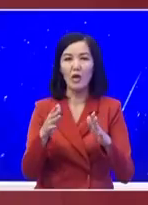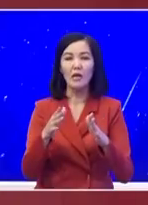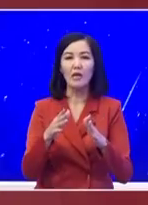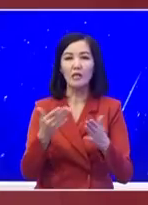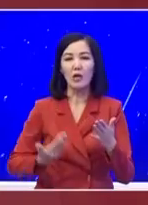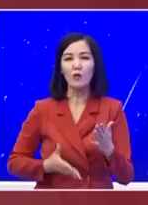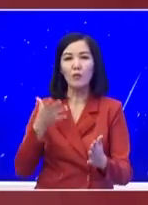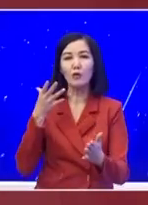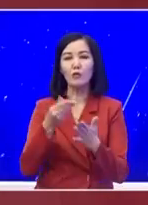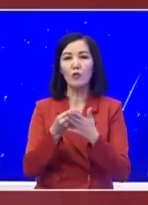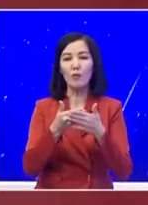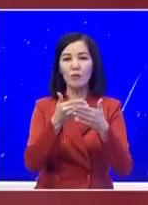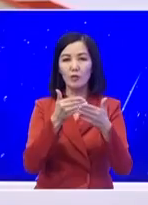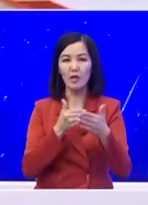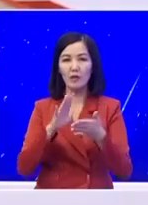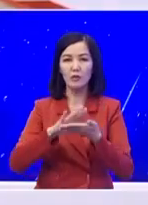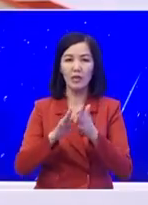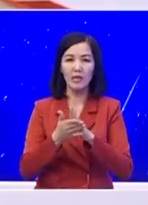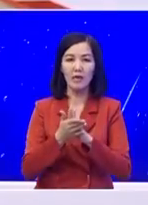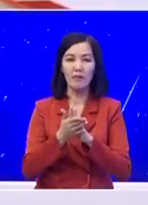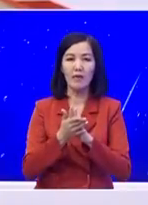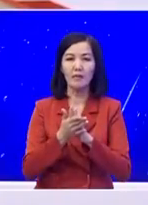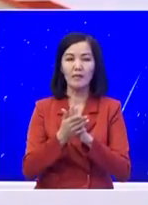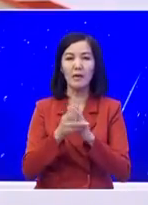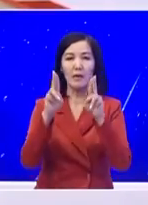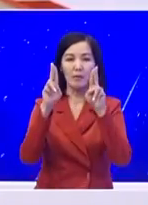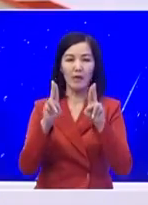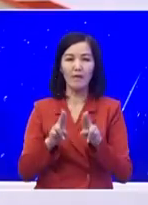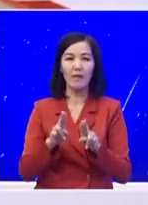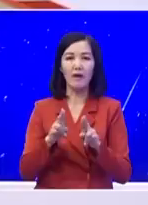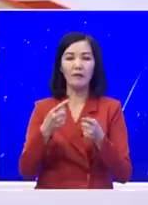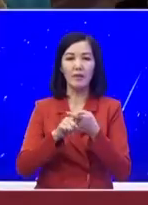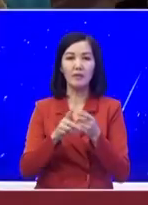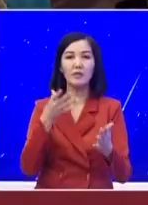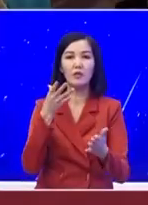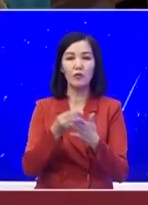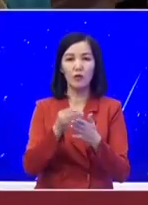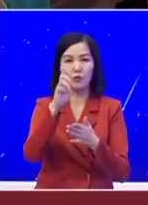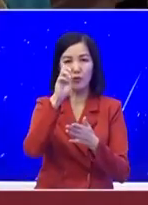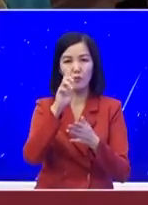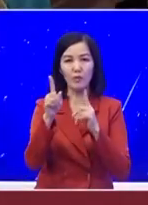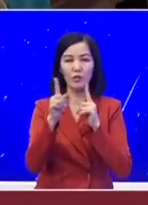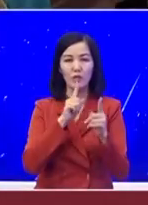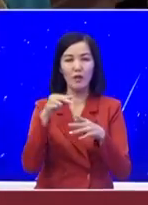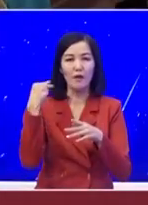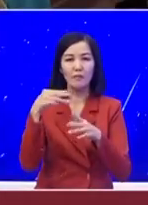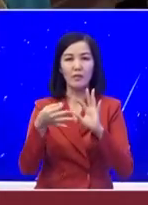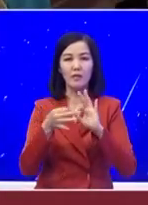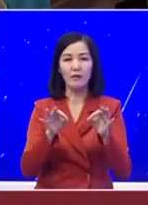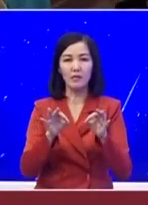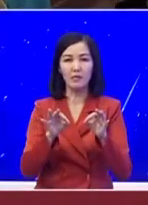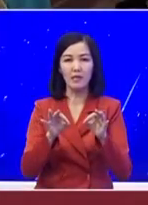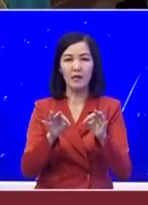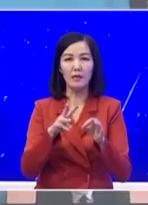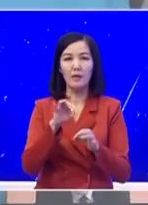осыған дейінгі төтенше жағдай кезіндегі қағидаттарға сәйкес төленеді. Үкімет жиынында президент тапсырмаларын жан-жақты пысықтаған Асқар